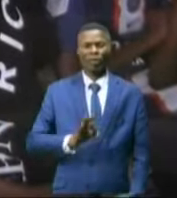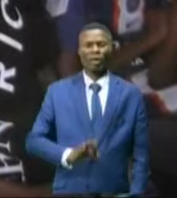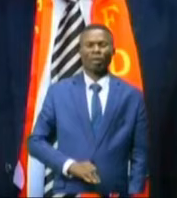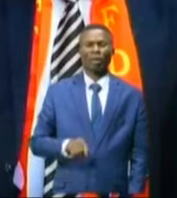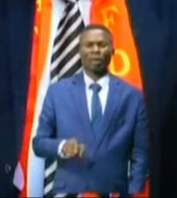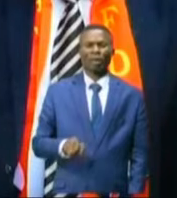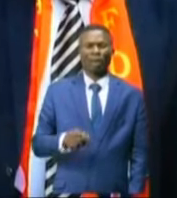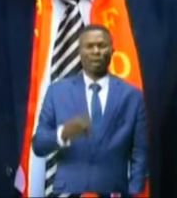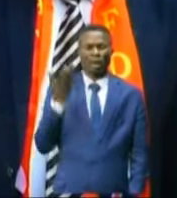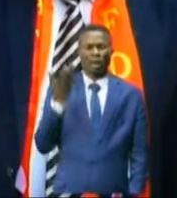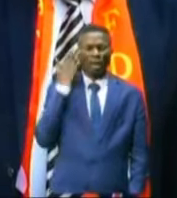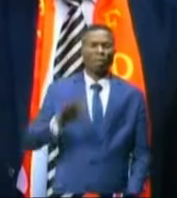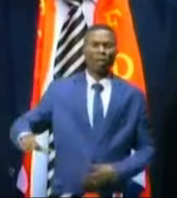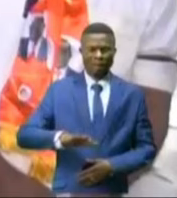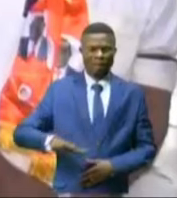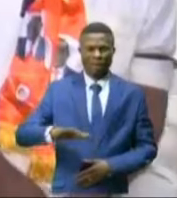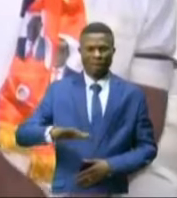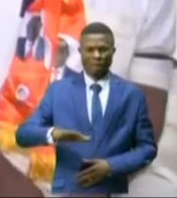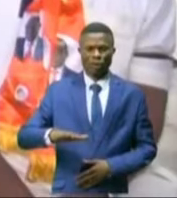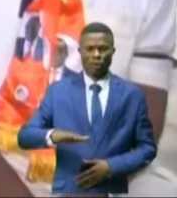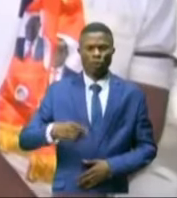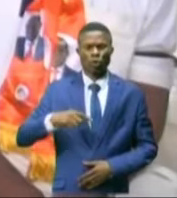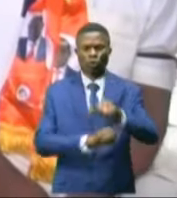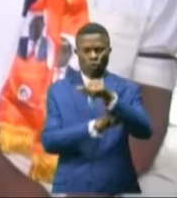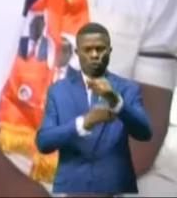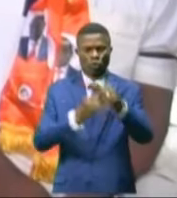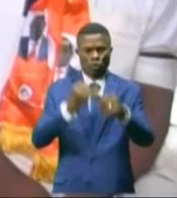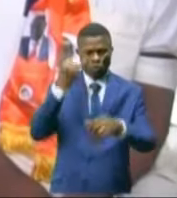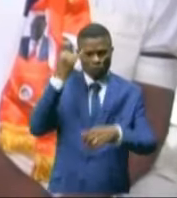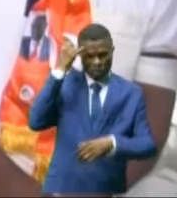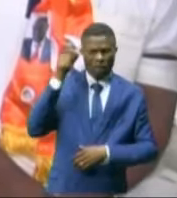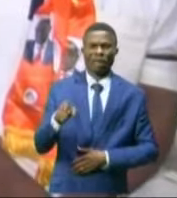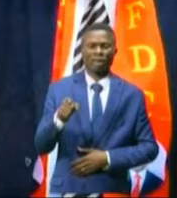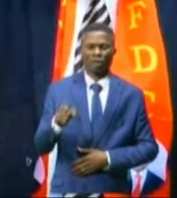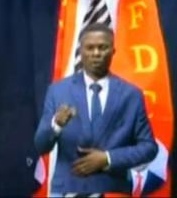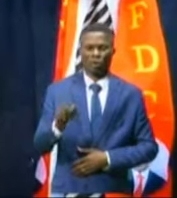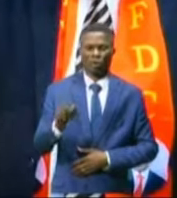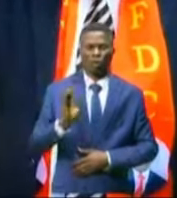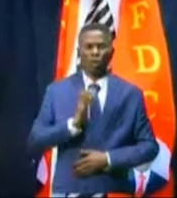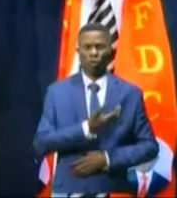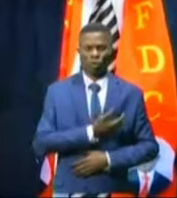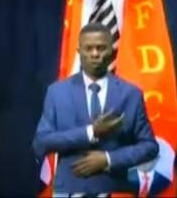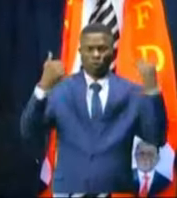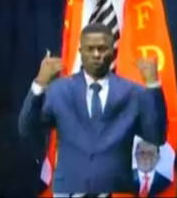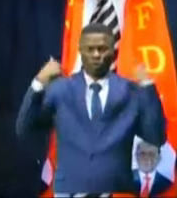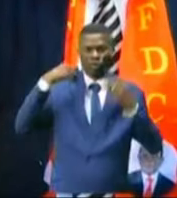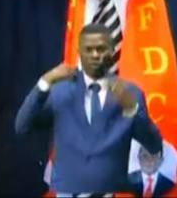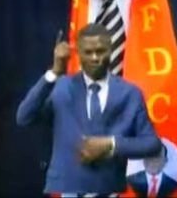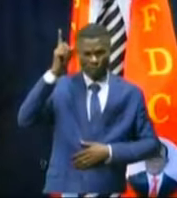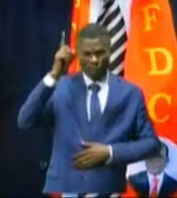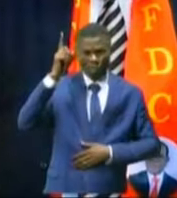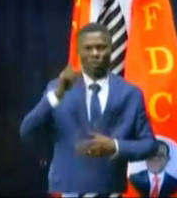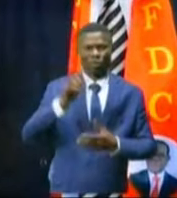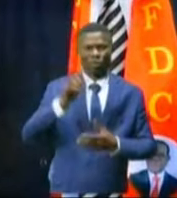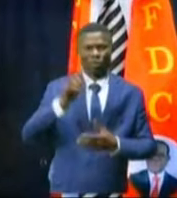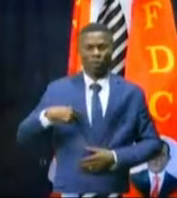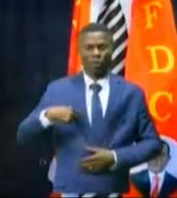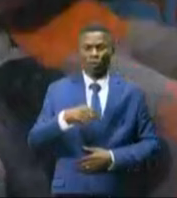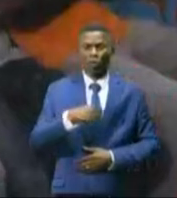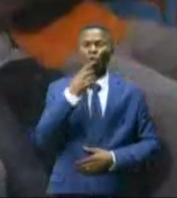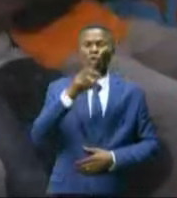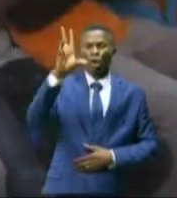père Félix, notre autorité suprême. Donc, nous disons